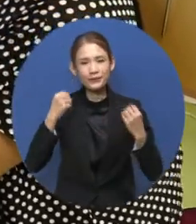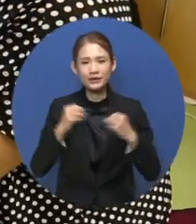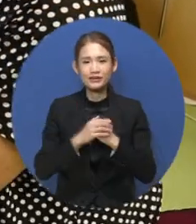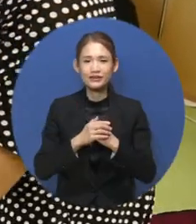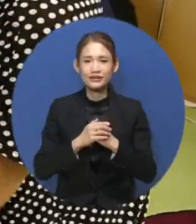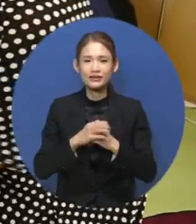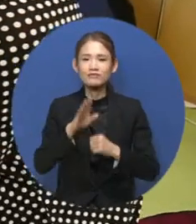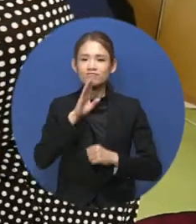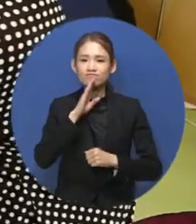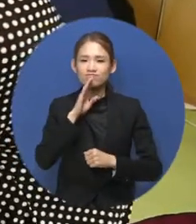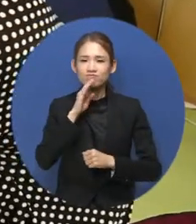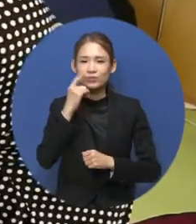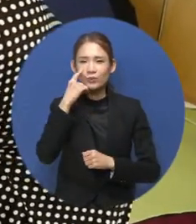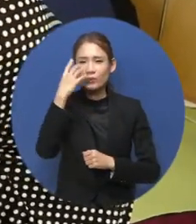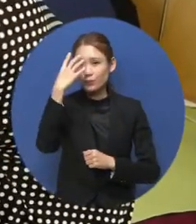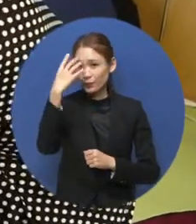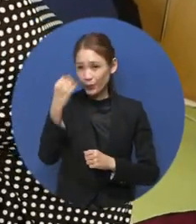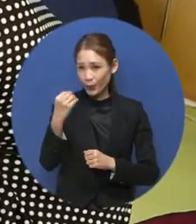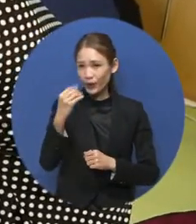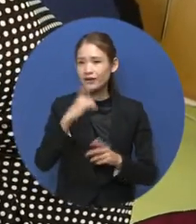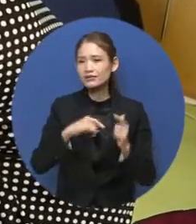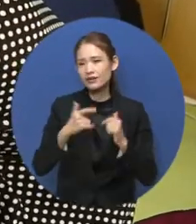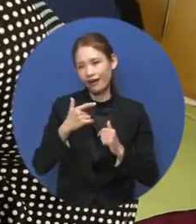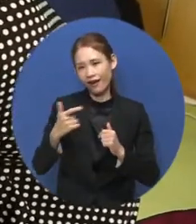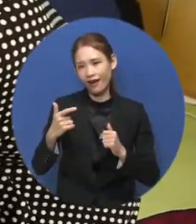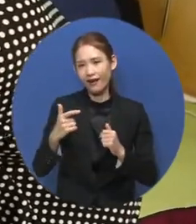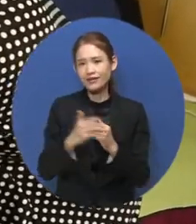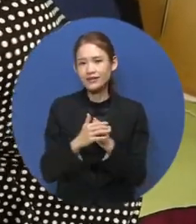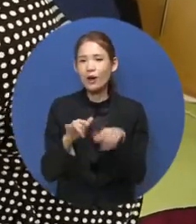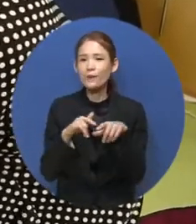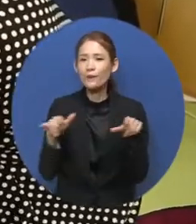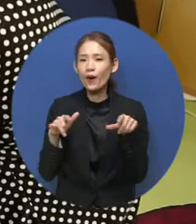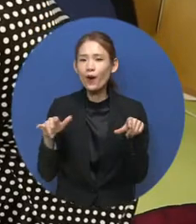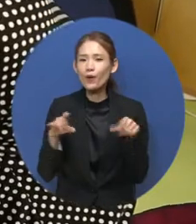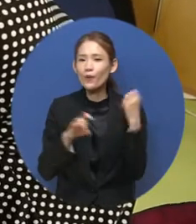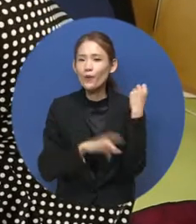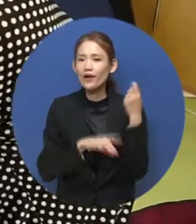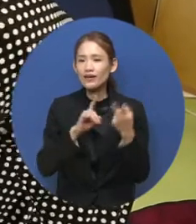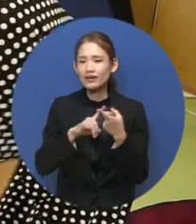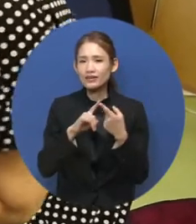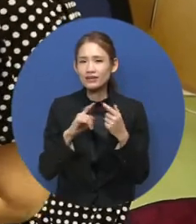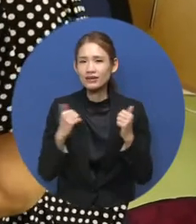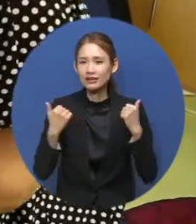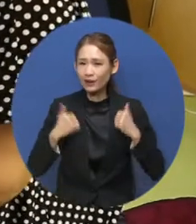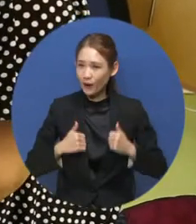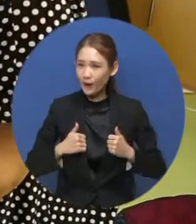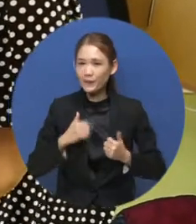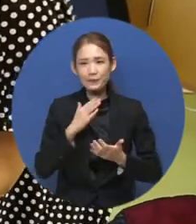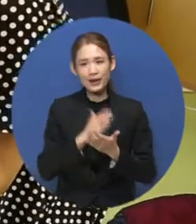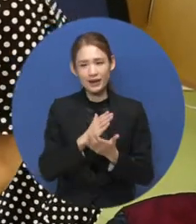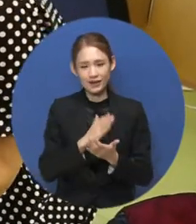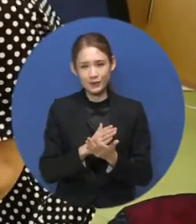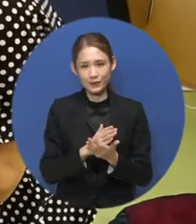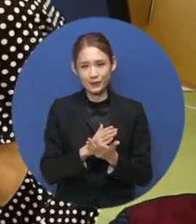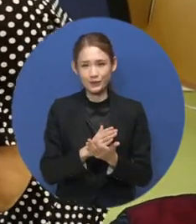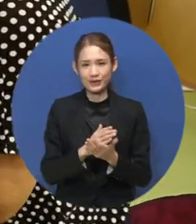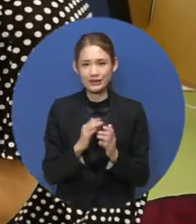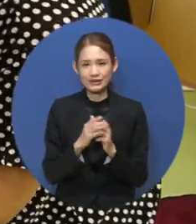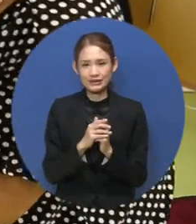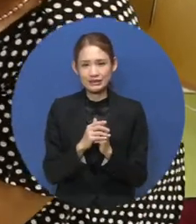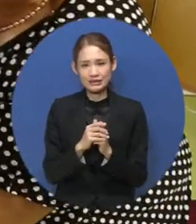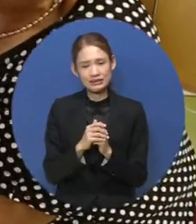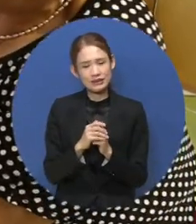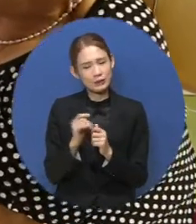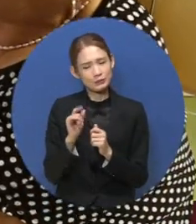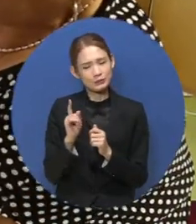붙여지는 게 크잖아요. 그래서 원래 평상시 있던 대로 이렇게 잠바 같은 거 너무 추리하게 입고